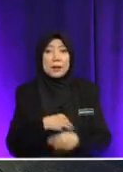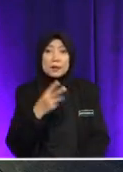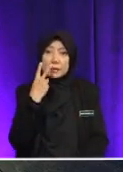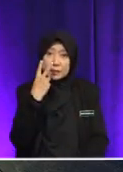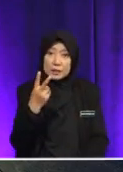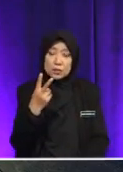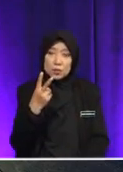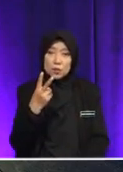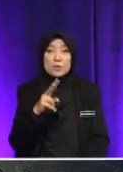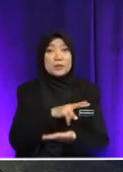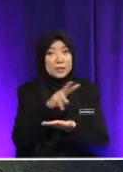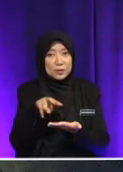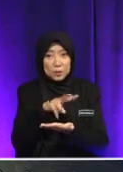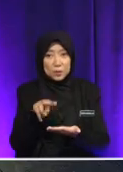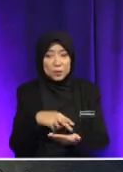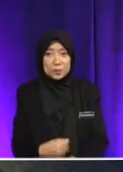kita saksikan video